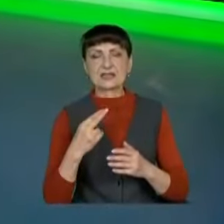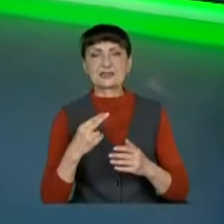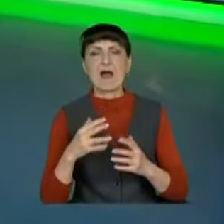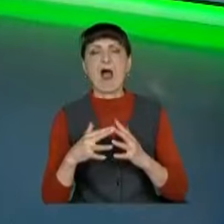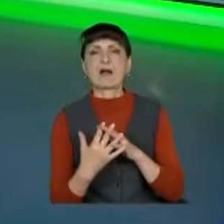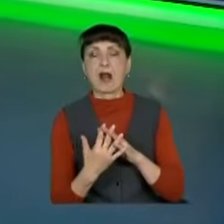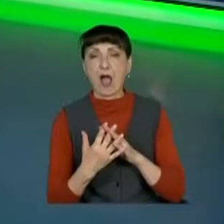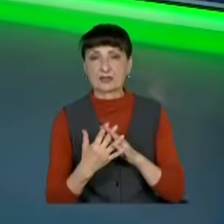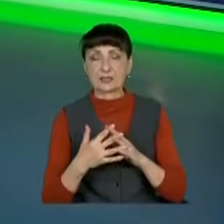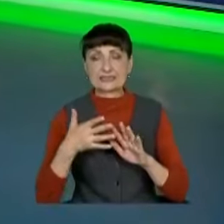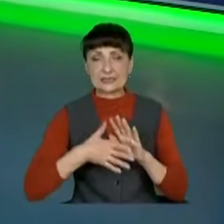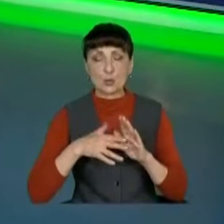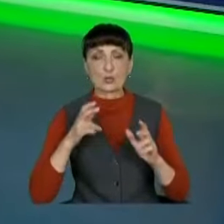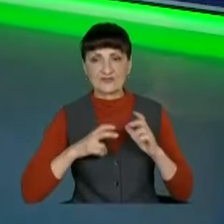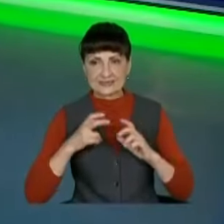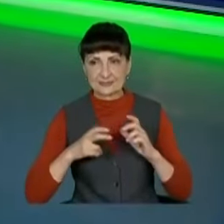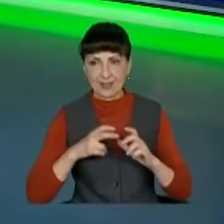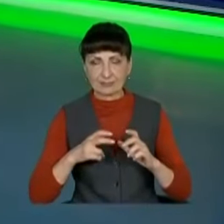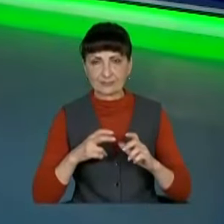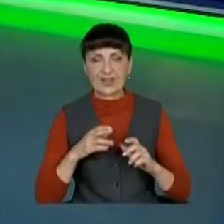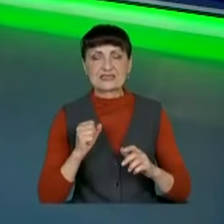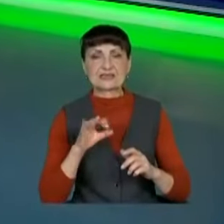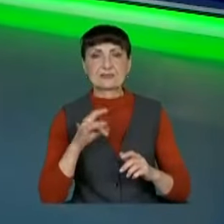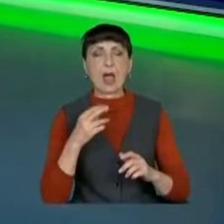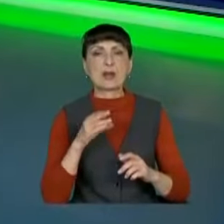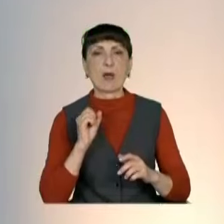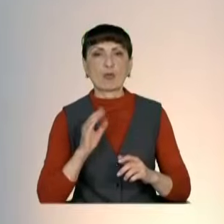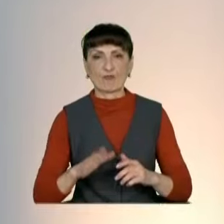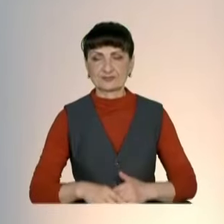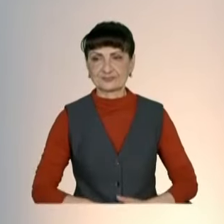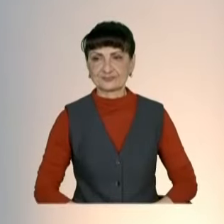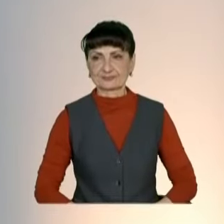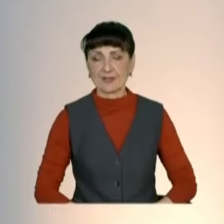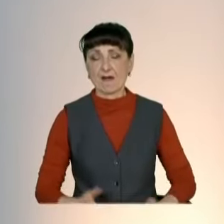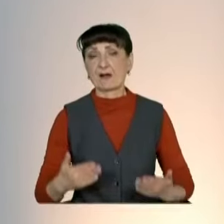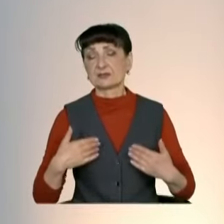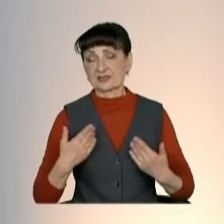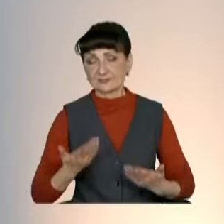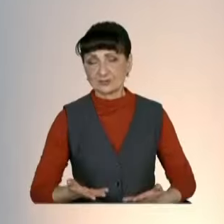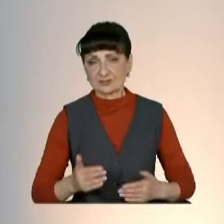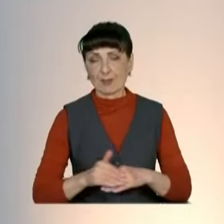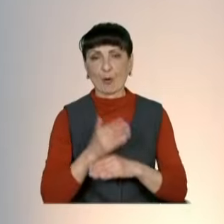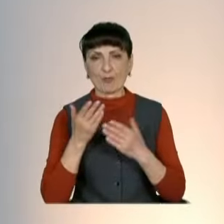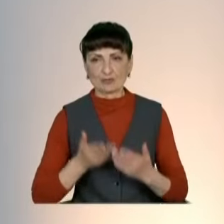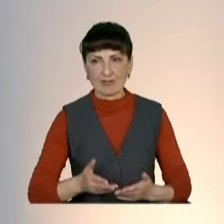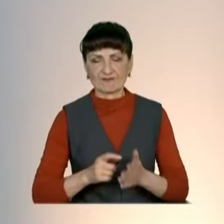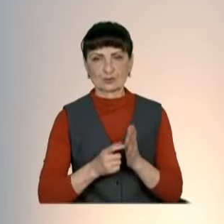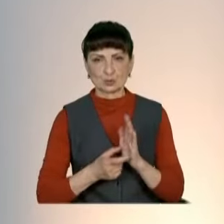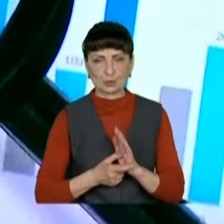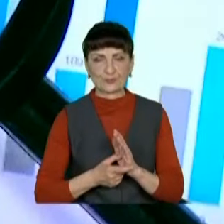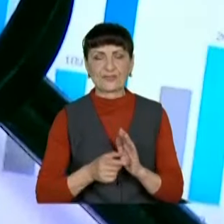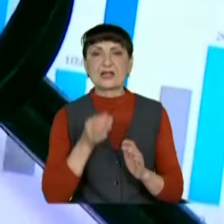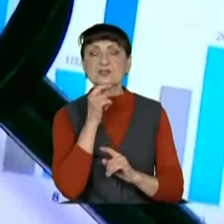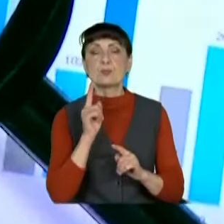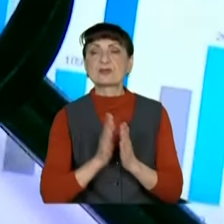аграрного исследовательского университета Сарсенбай Абдрахманов. Сарсенбай Кадырович, здравствуйте, добро пожаловать к нам в студию. Вот скажите,